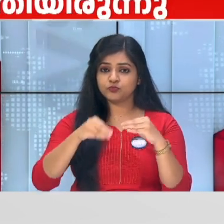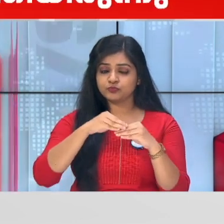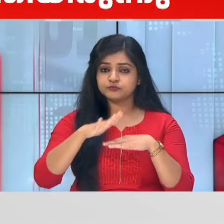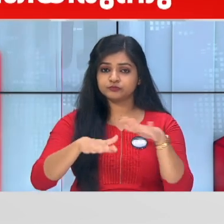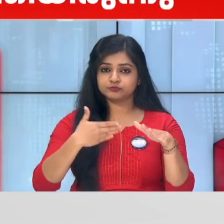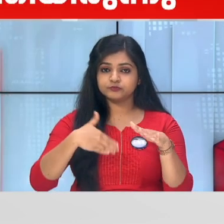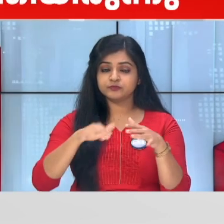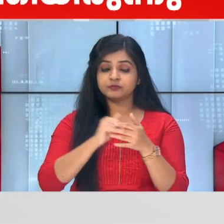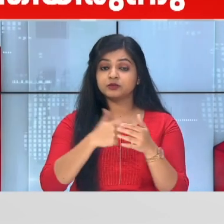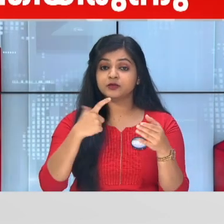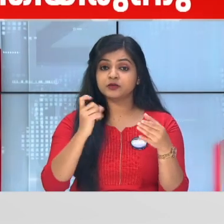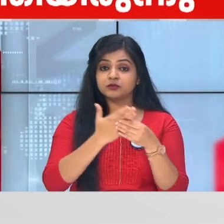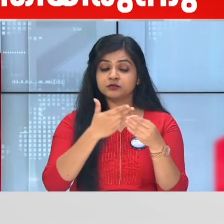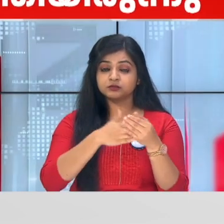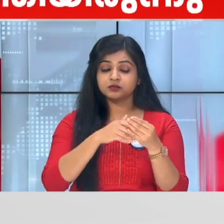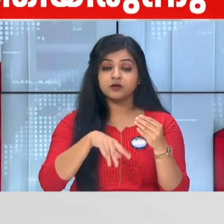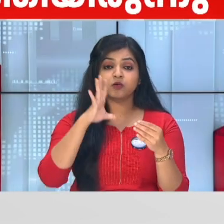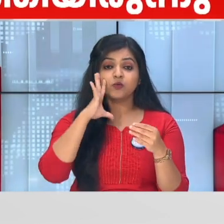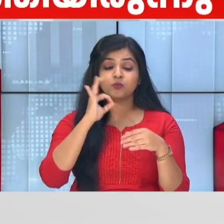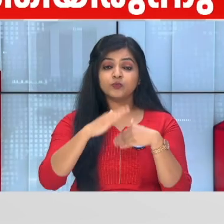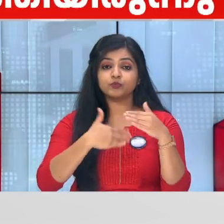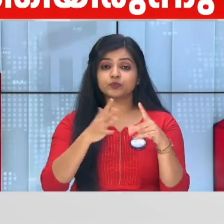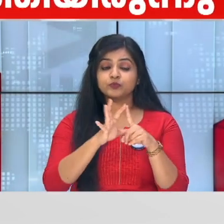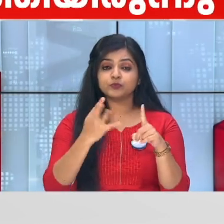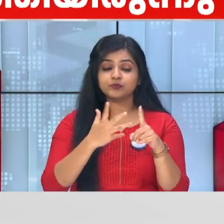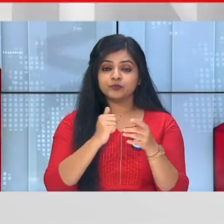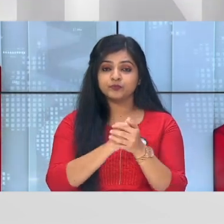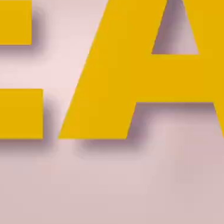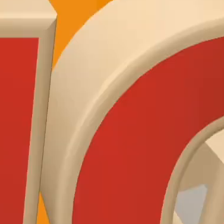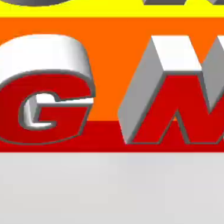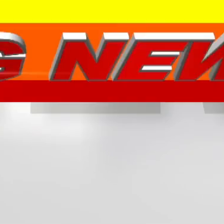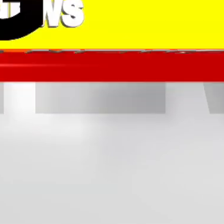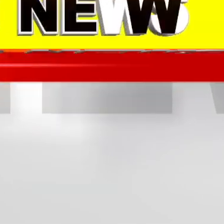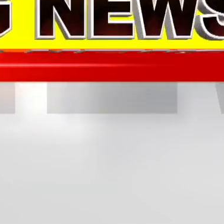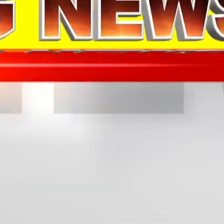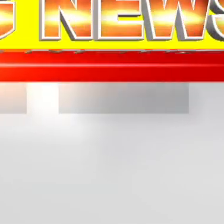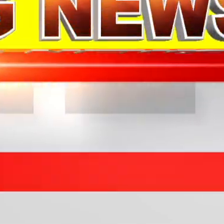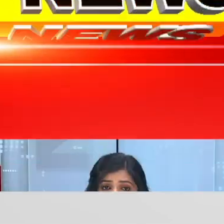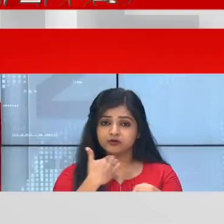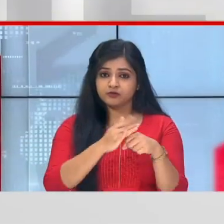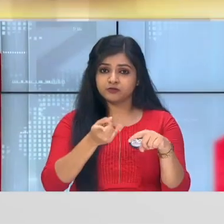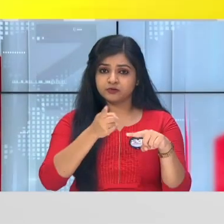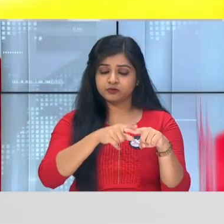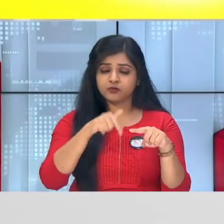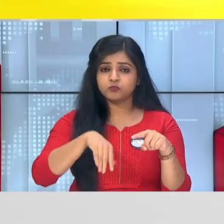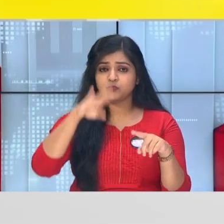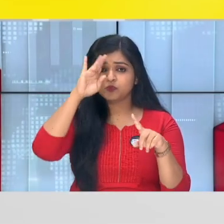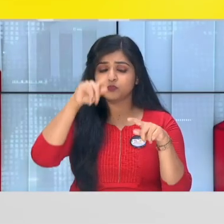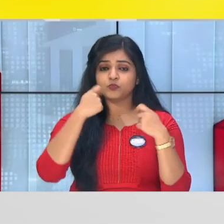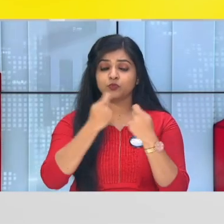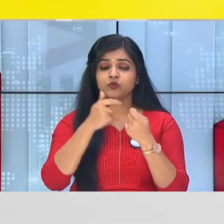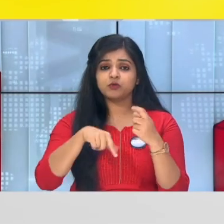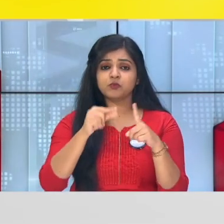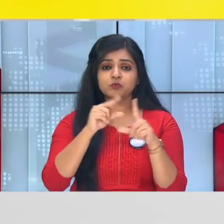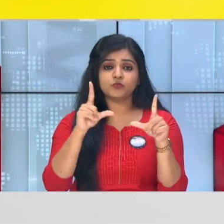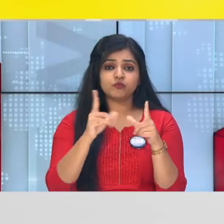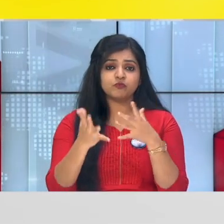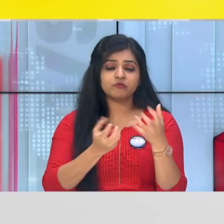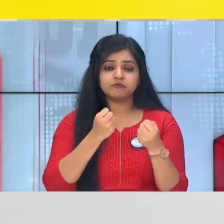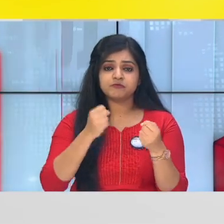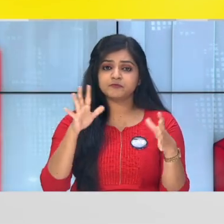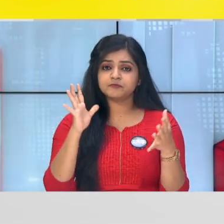ഈ കേസിൽ ഇനി ഏറ്റവും പ്രധാനപ്പെട്ട കാര്യം, ഈ നവജാത ശിശുവിന്റെ കൊലപാതകവുമായി ബന്ധപ്പെട്ട് ഇപ്പോഴും പോലീസിന് തെളിവ് കണ്ടെത്താൻ കഴിഞ്ഞിട്ടില്ല.